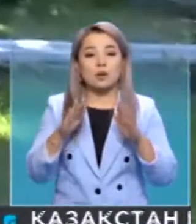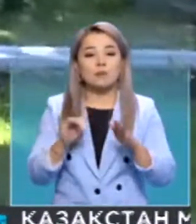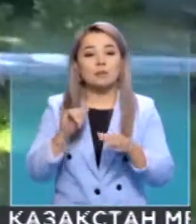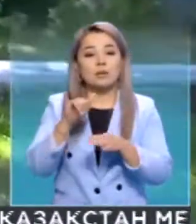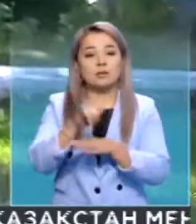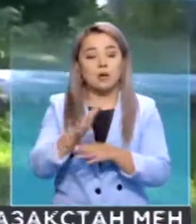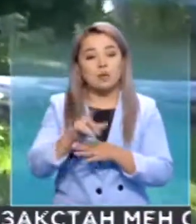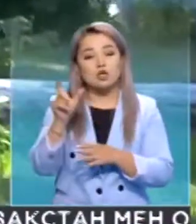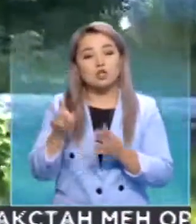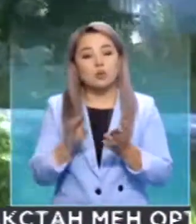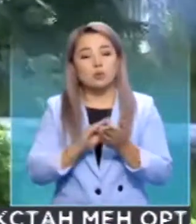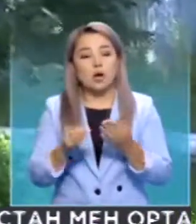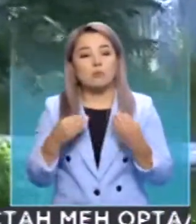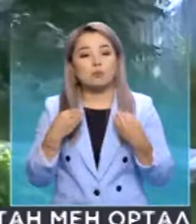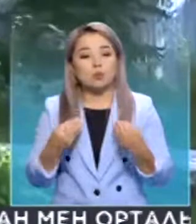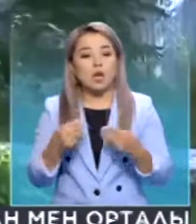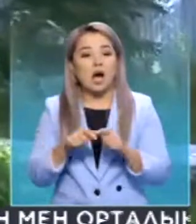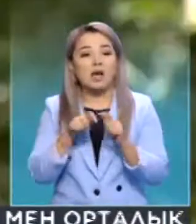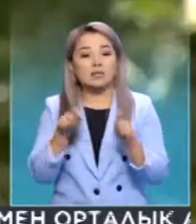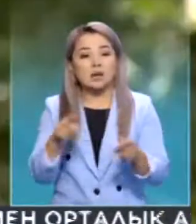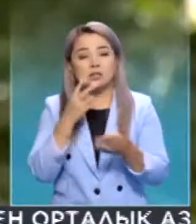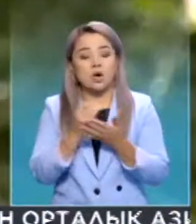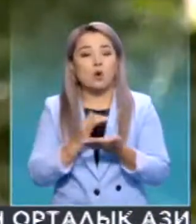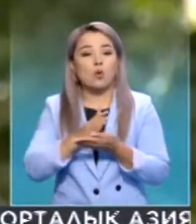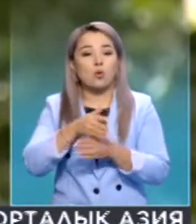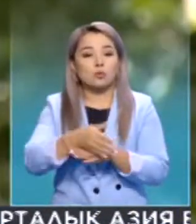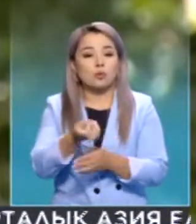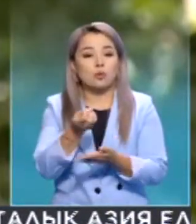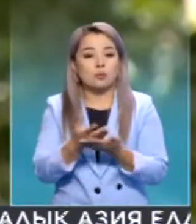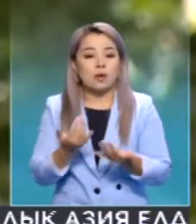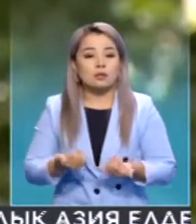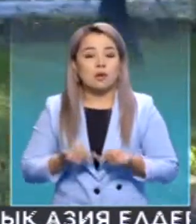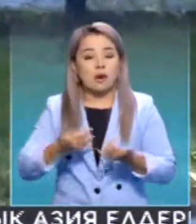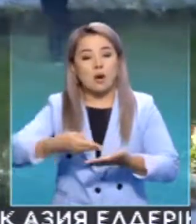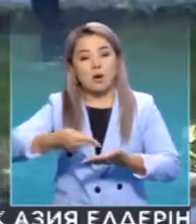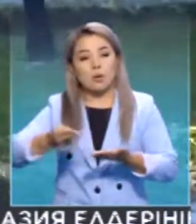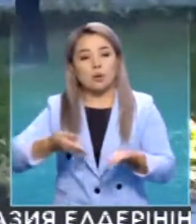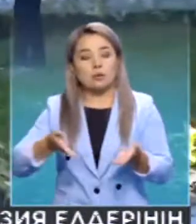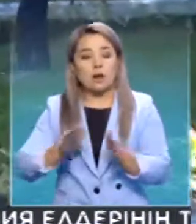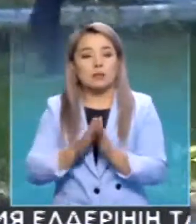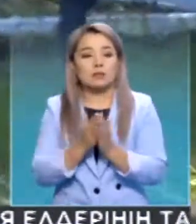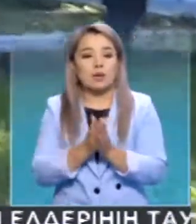басшысы жазушының бюстін ашып, құрметті қонақтар кітабына қолтаңба қалдырды.